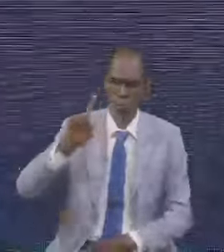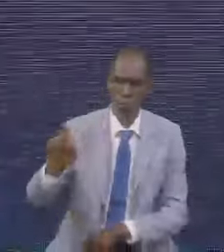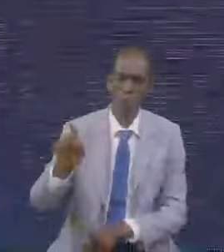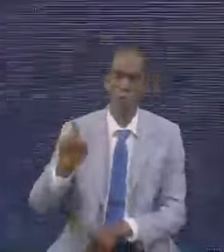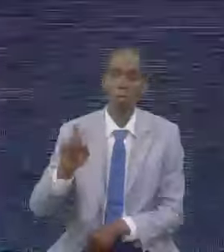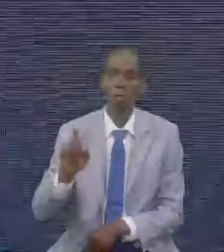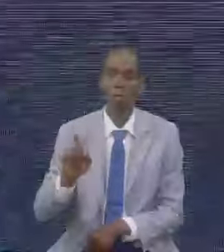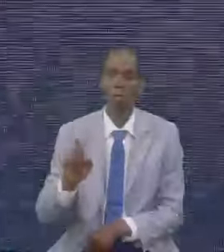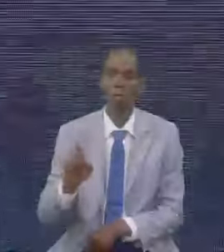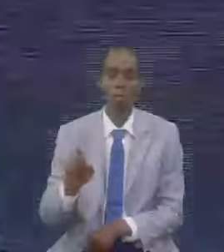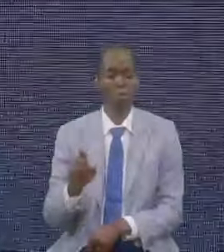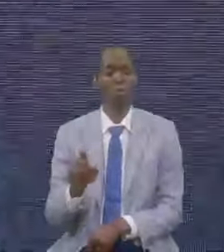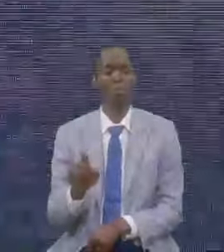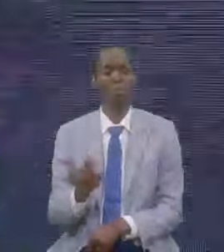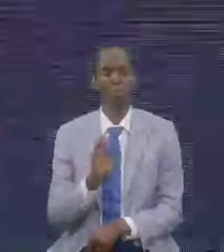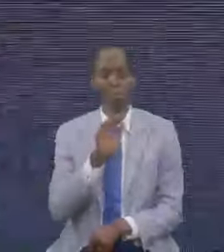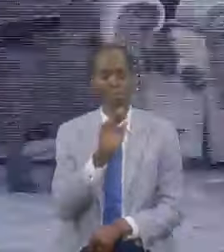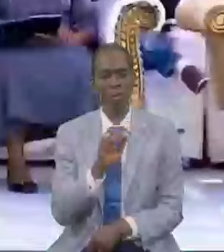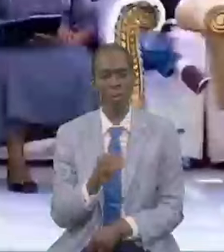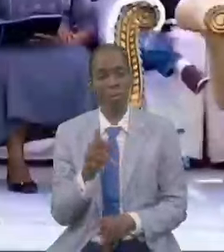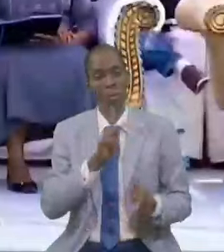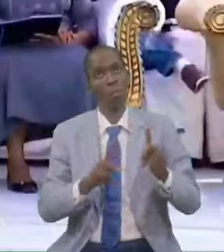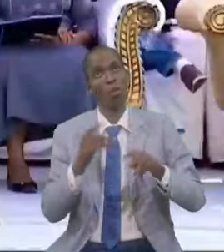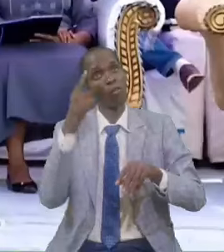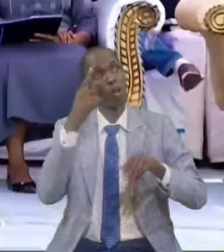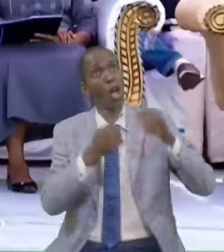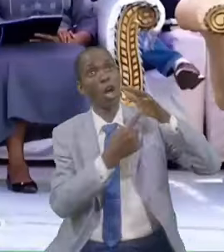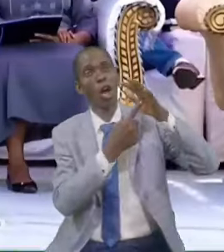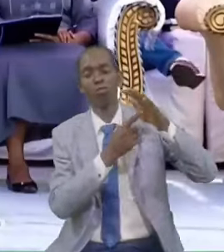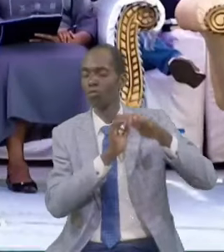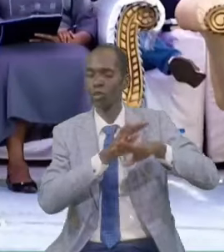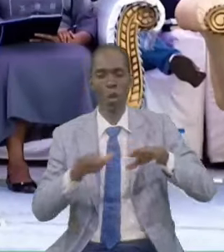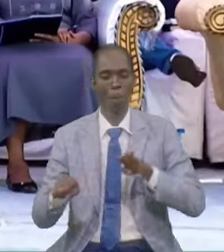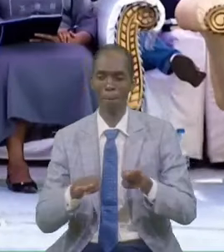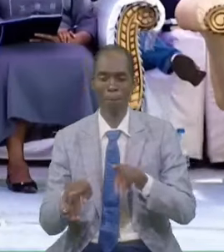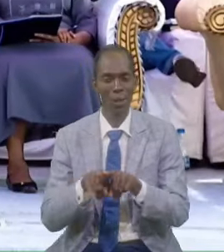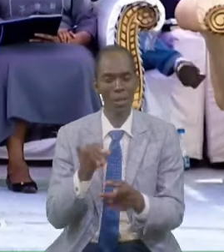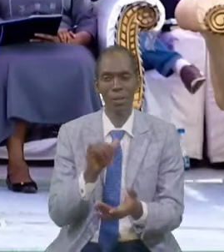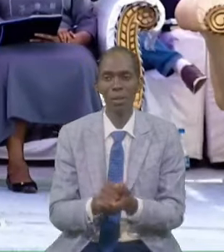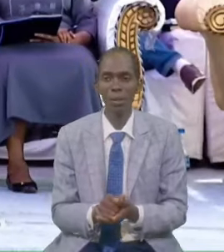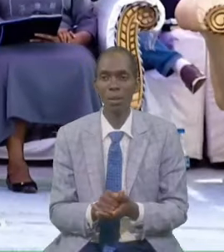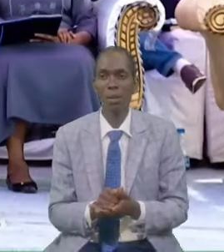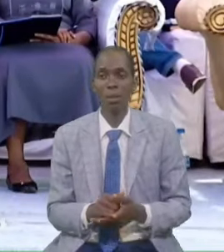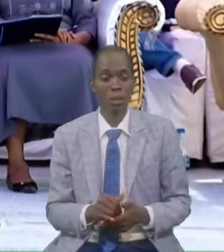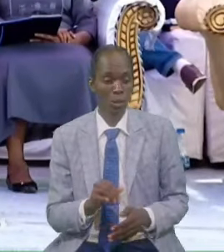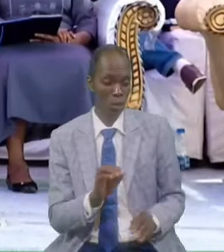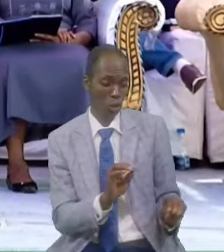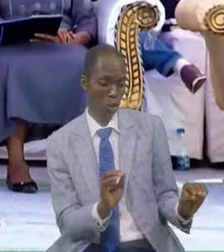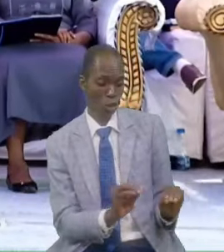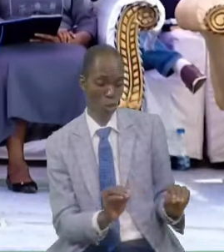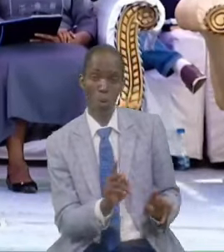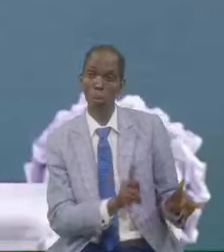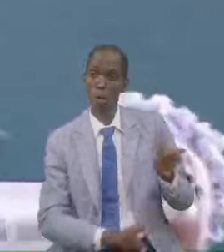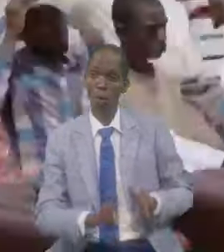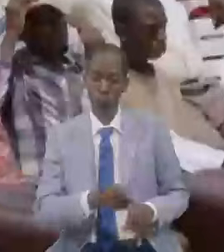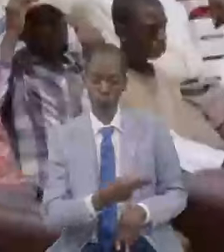సెడ్ హీరోస్ డోంట్ డూ దట్. ఏమండి హీరోస్ అట్లాంటి పనులు చేయరు. జీరోస్ డూ దట్. కేవలం గుడ్డు